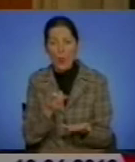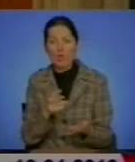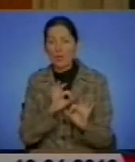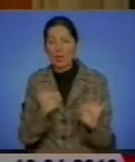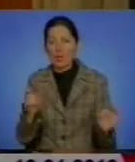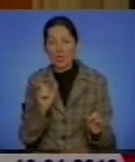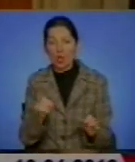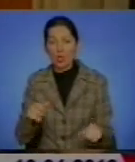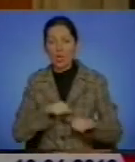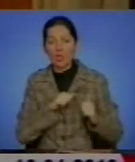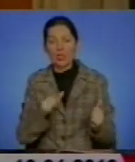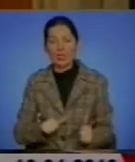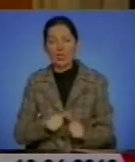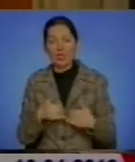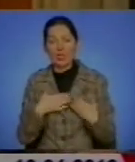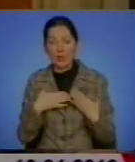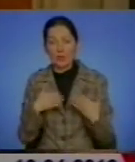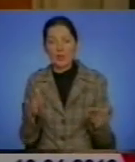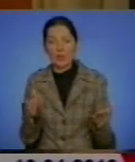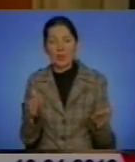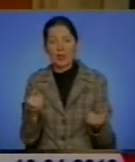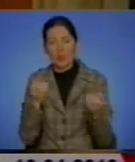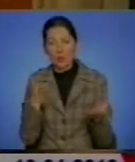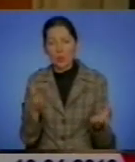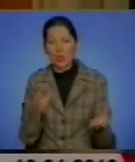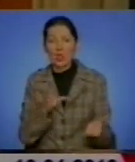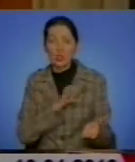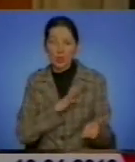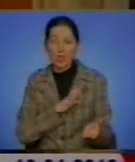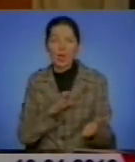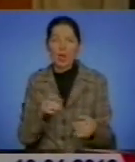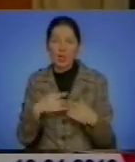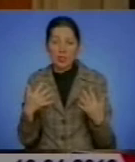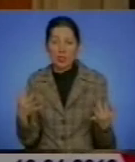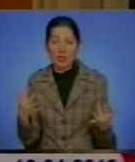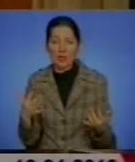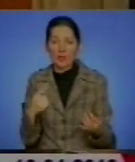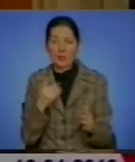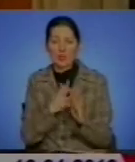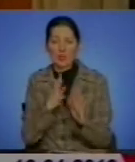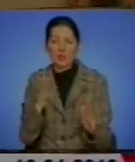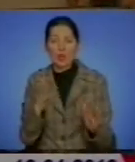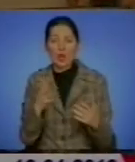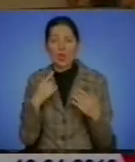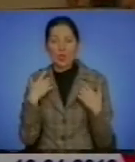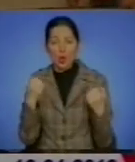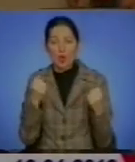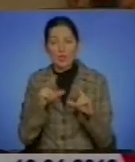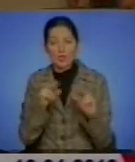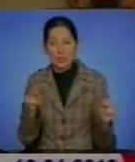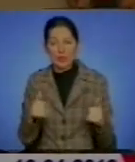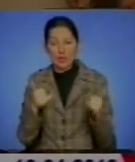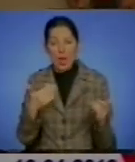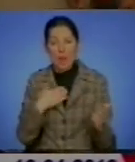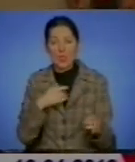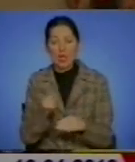відвертих, простих, крутих, багатих, заможних і, в першу чергу, здорових і щасливих. Для мене тернопільська